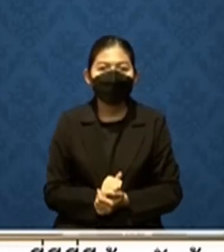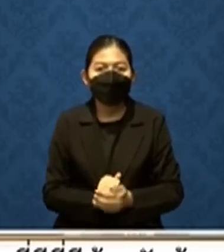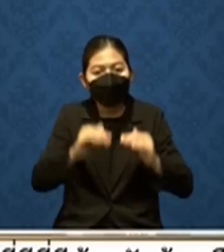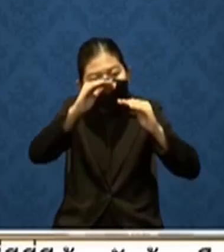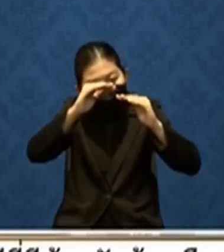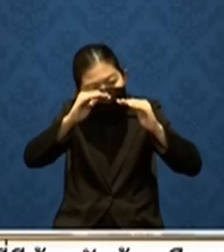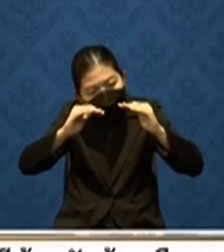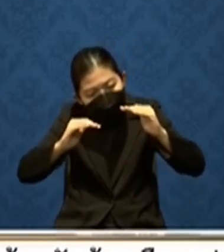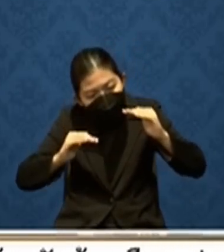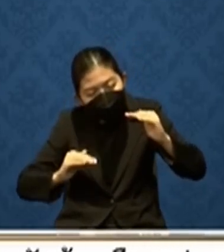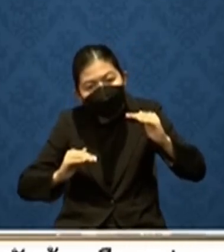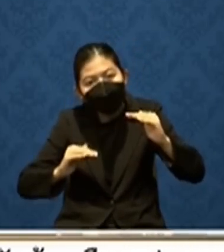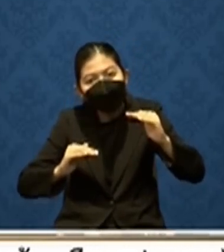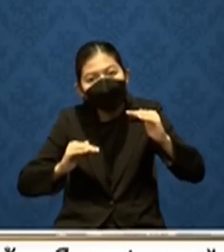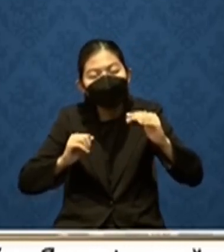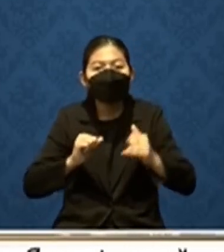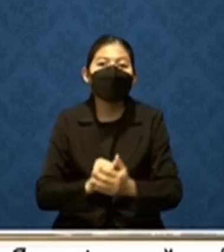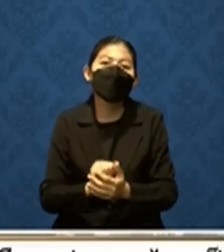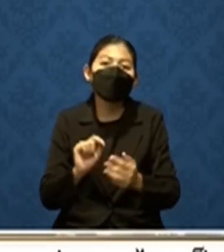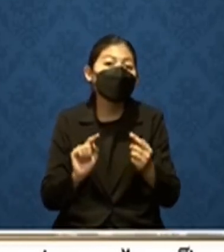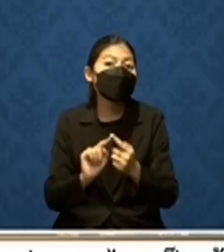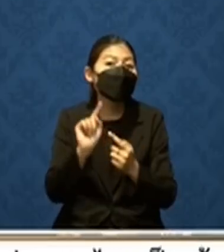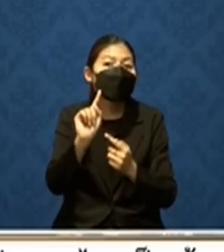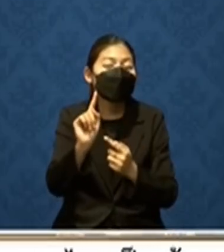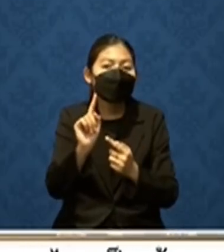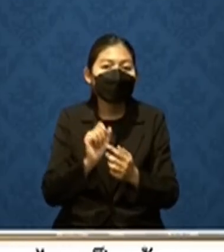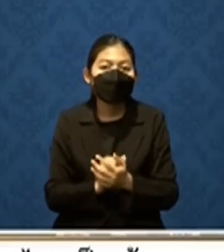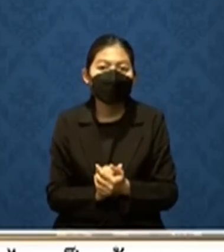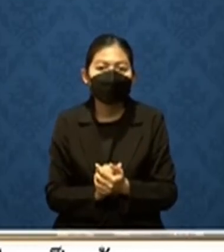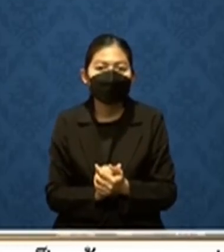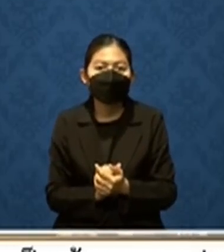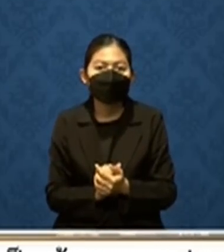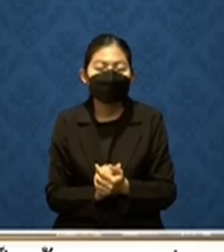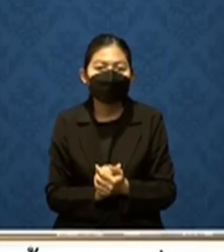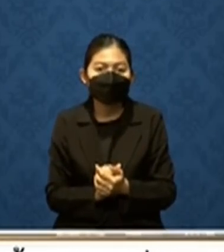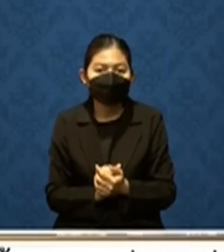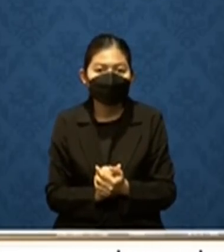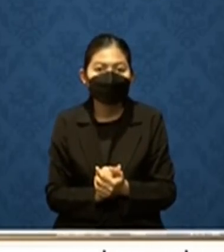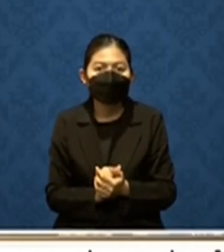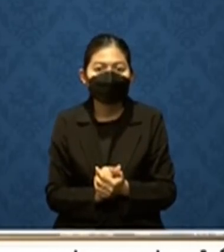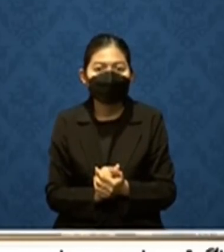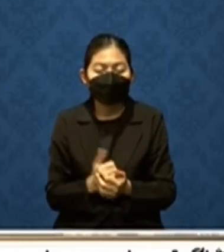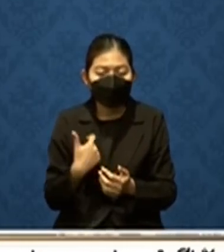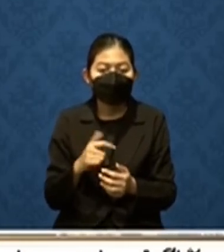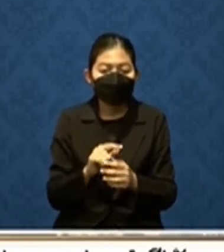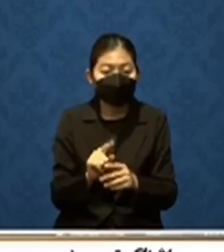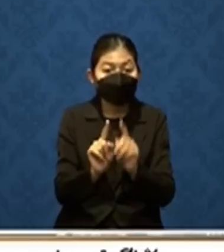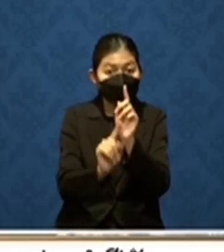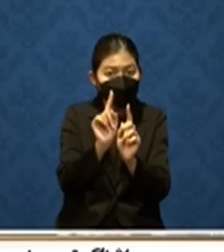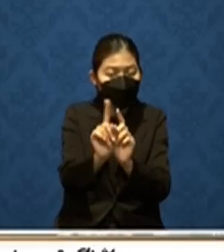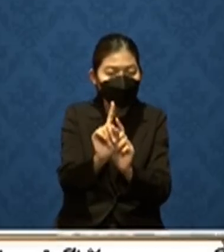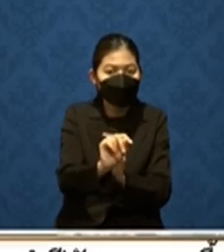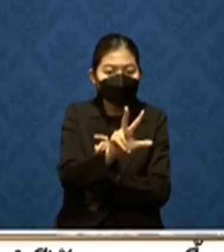เอารถลงถูกอีกก็ทำงานครับเขาว่าจากอะไรครับก็มี342ตัวชีวัดครับ